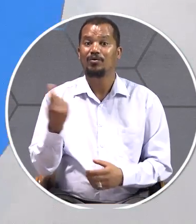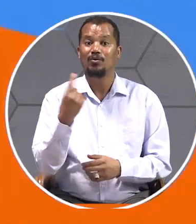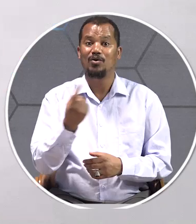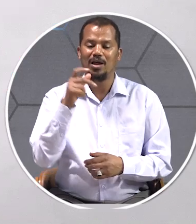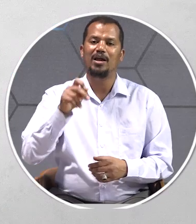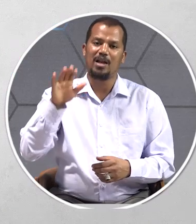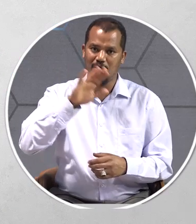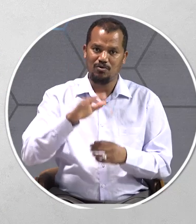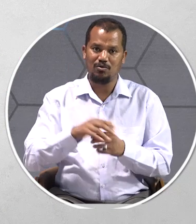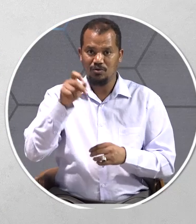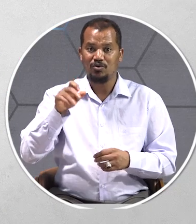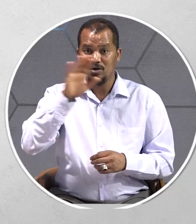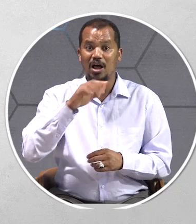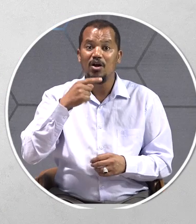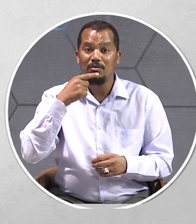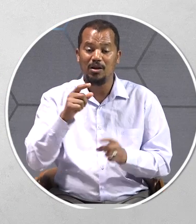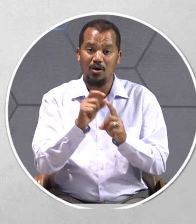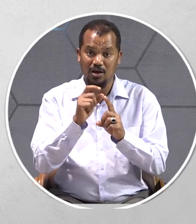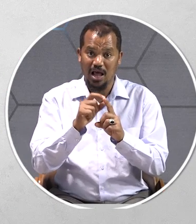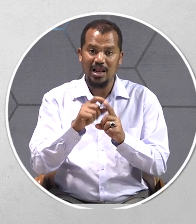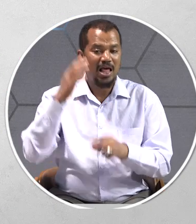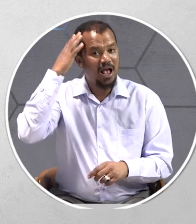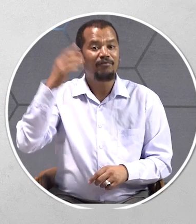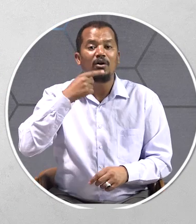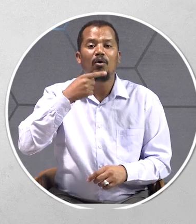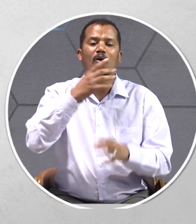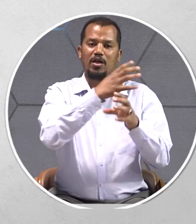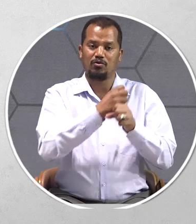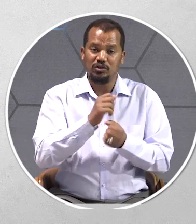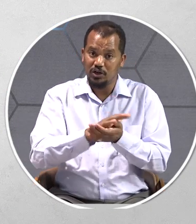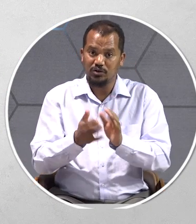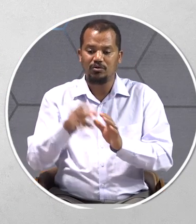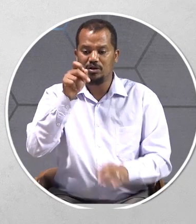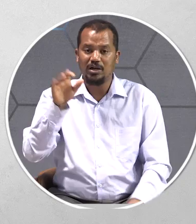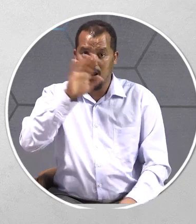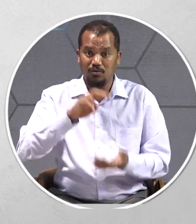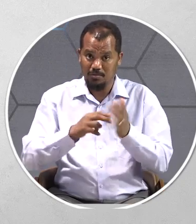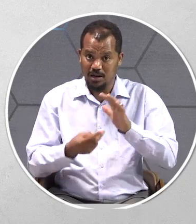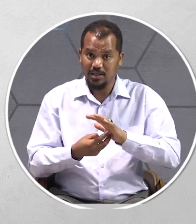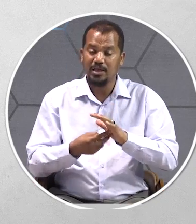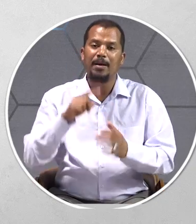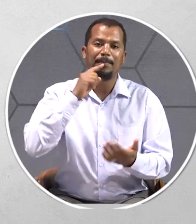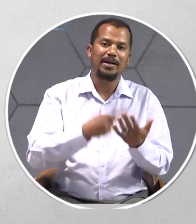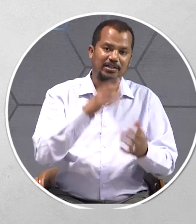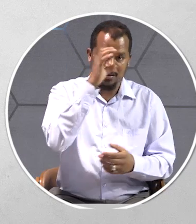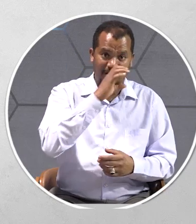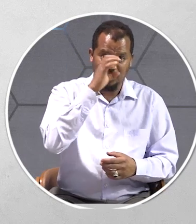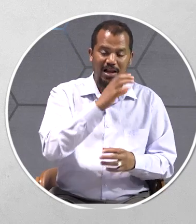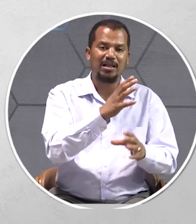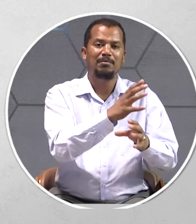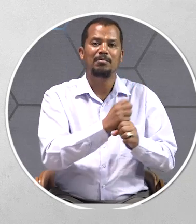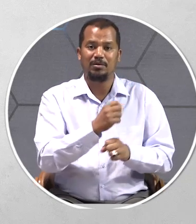ሁሌ ዳጉ ዳጉ የሚለው ቃል ከአፋር ቋንቋ የተወሰደ ሲሆን ዳጉ ማለት መረጃ